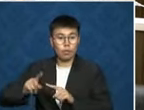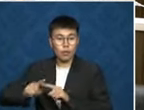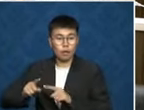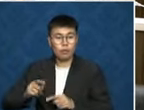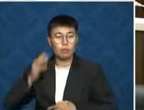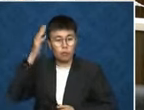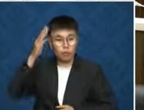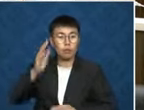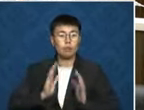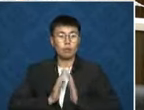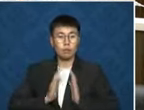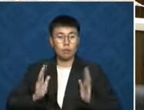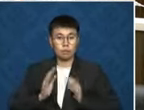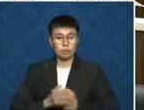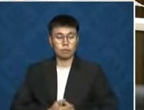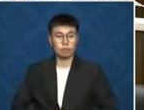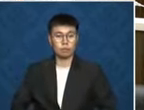ครับขอบคุณครับ